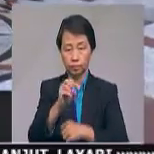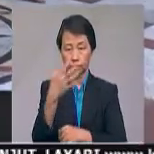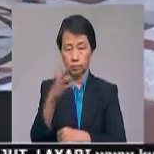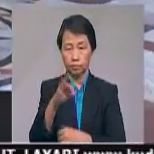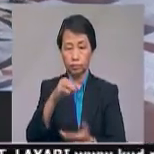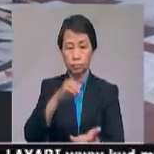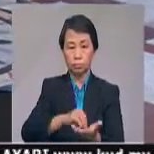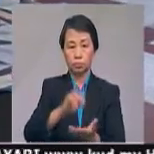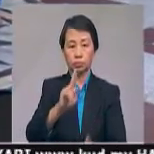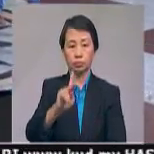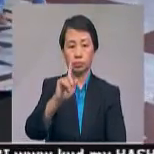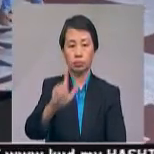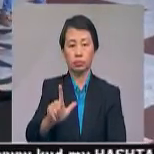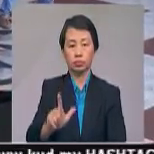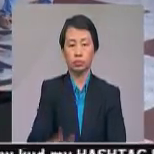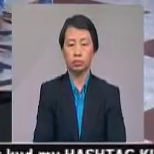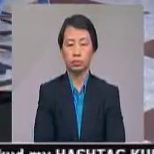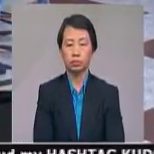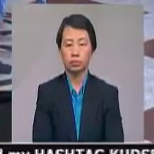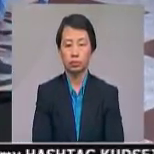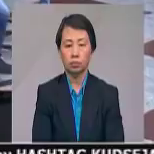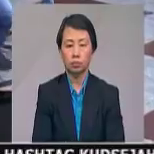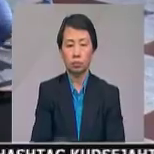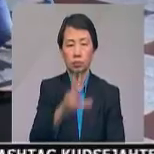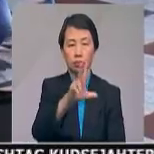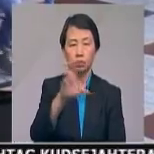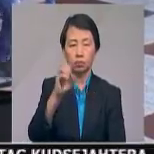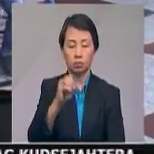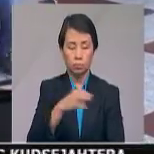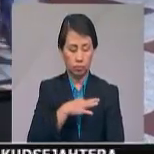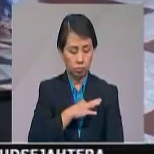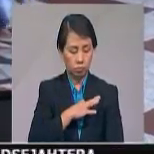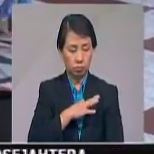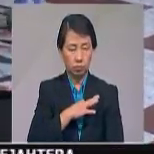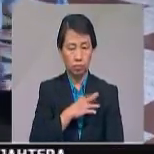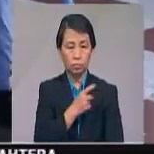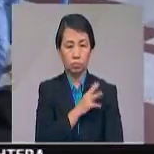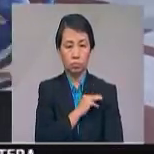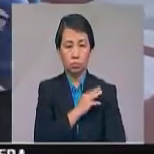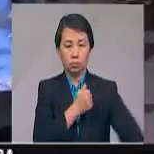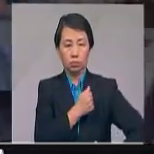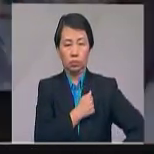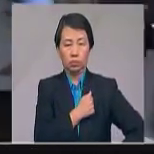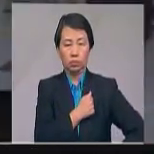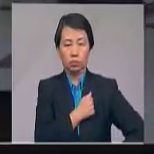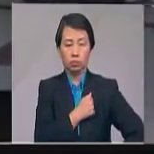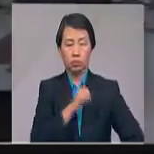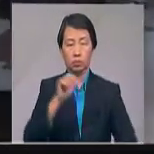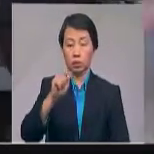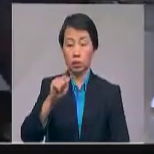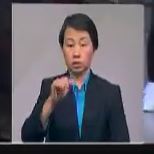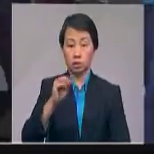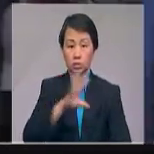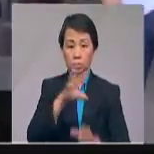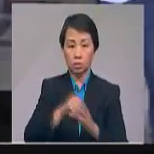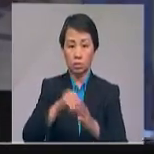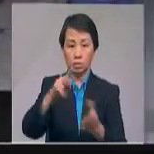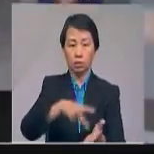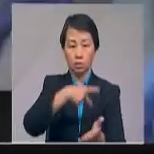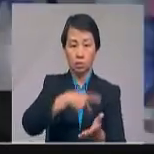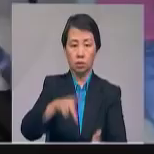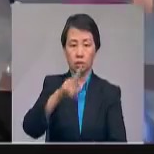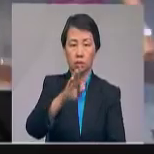berlangsung di Ibu Negara. 30 sukarelawan Kementerian Pertahanan MINDEF dan ATM terlibat menjayakan tarian Flash Mob